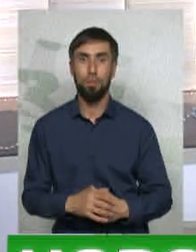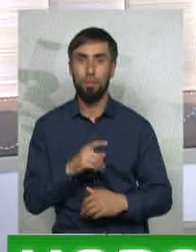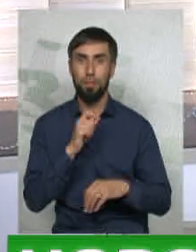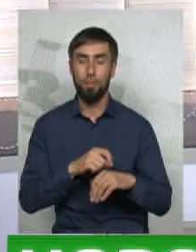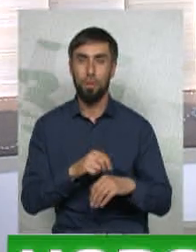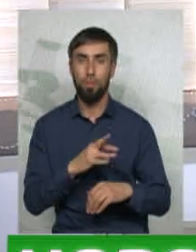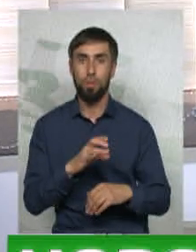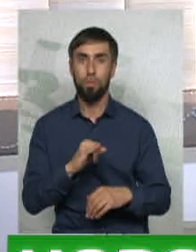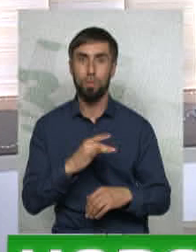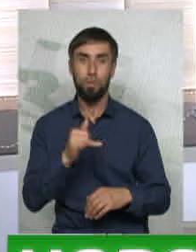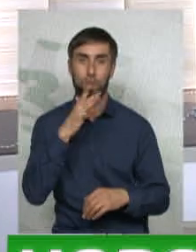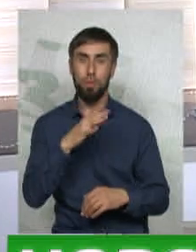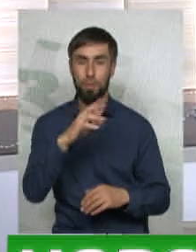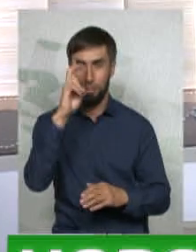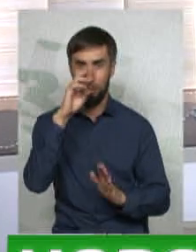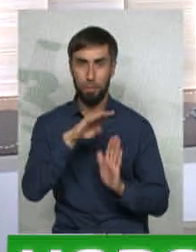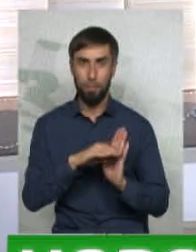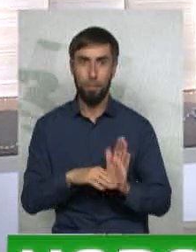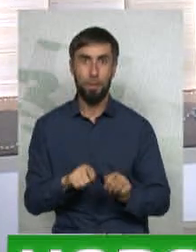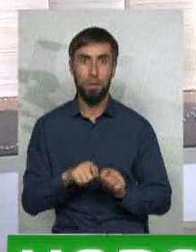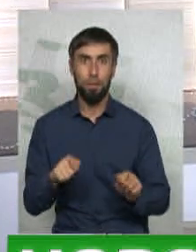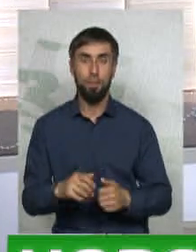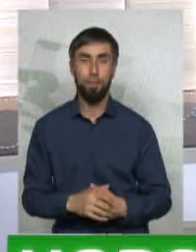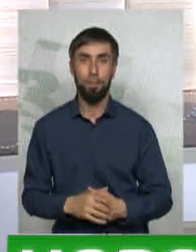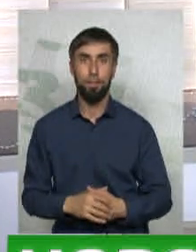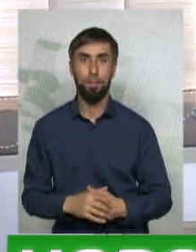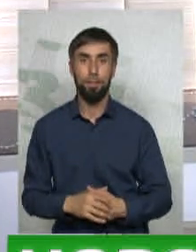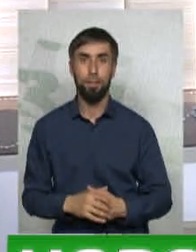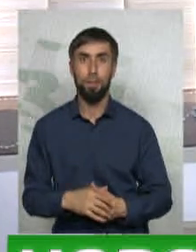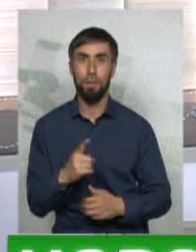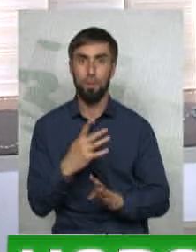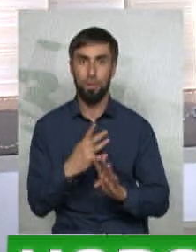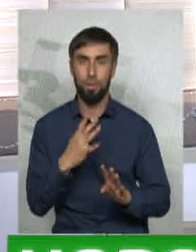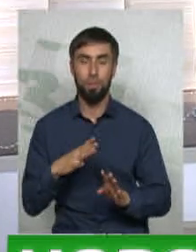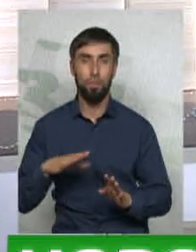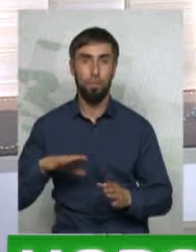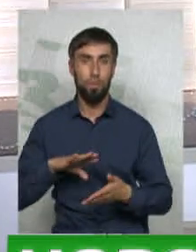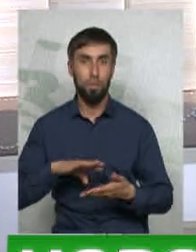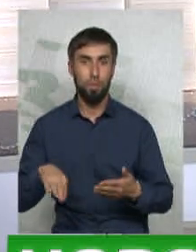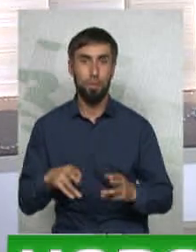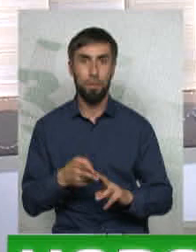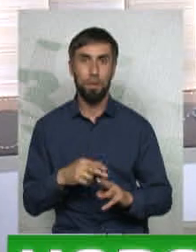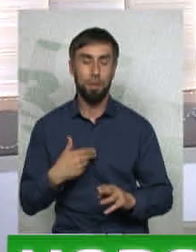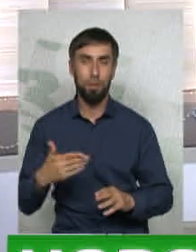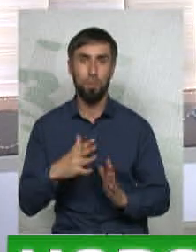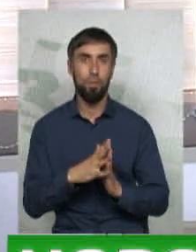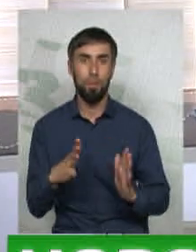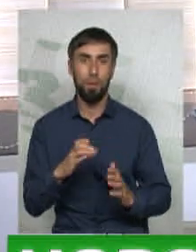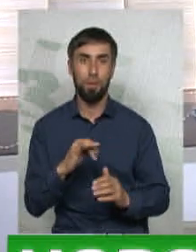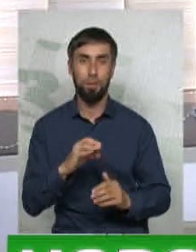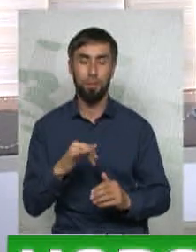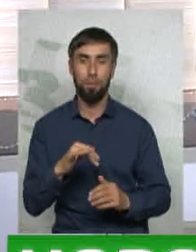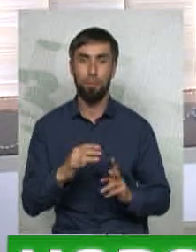птицкомплекс «Южный», который по госпрограмме запустился в первую очередь. Потом сами наше большое